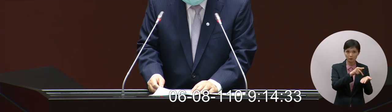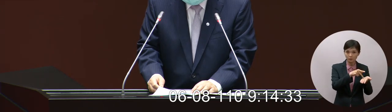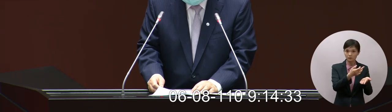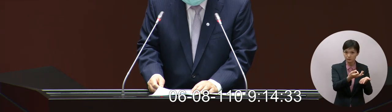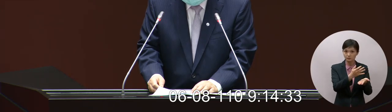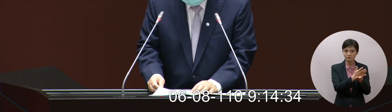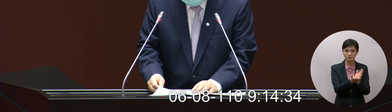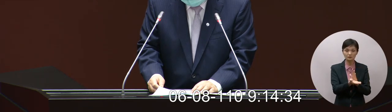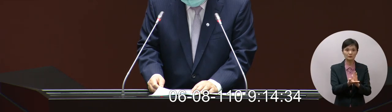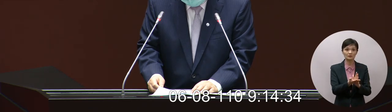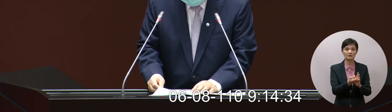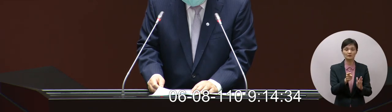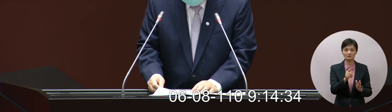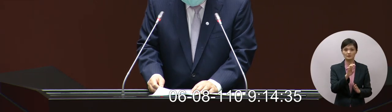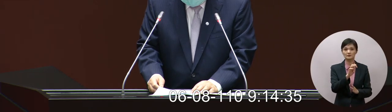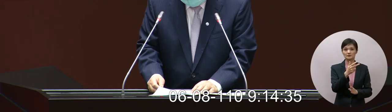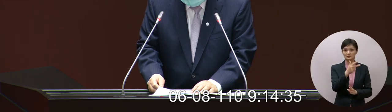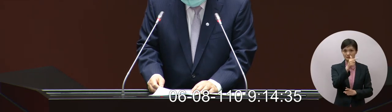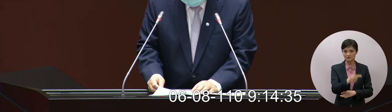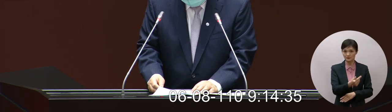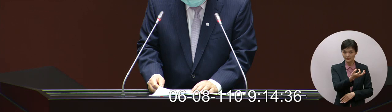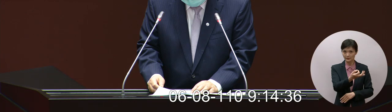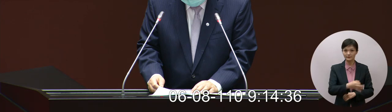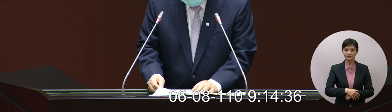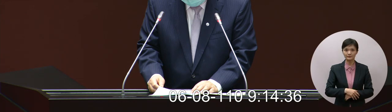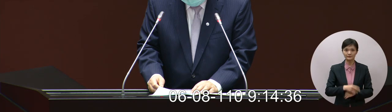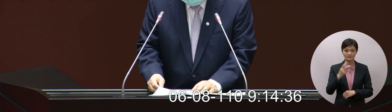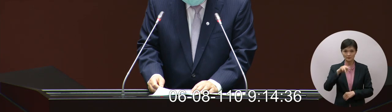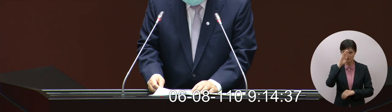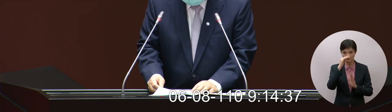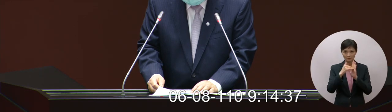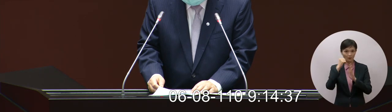贴47亿余元，以及